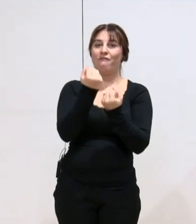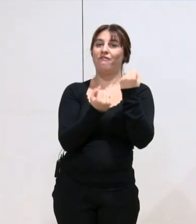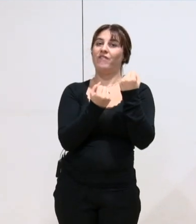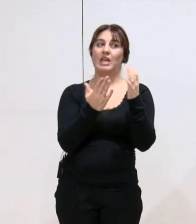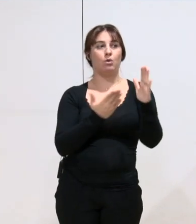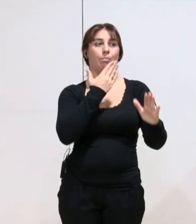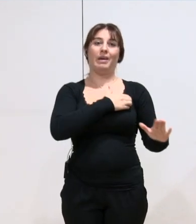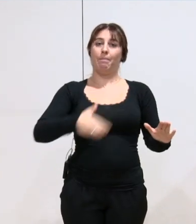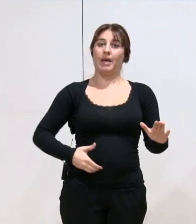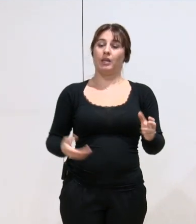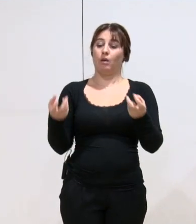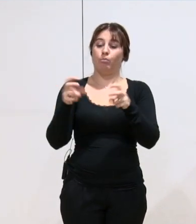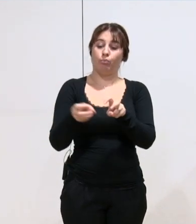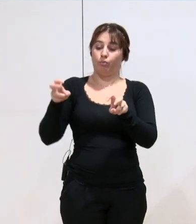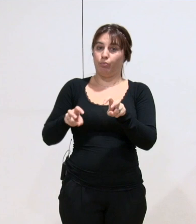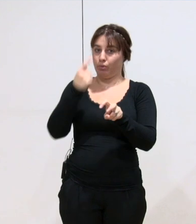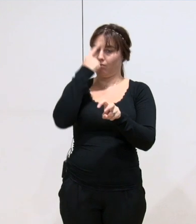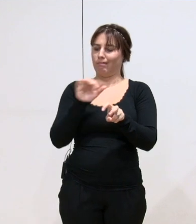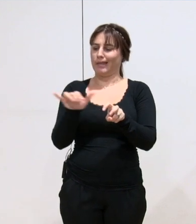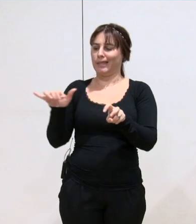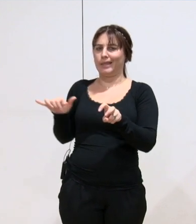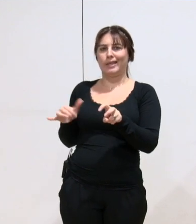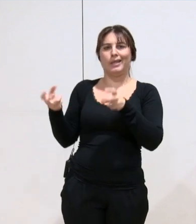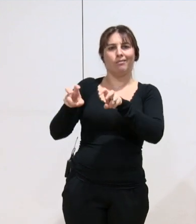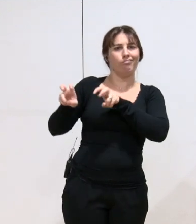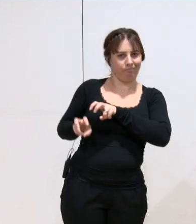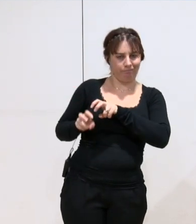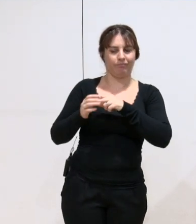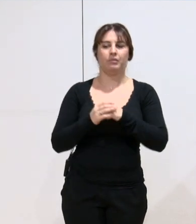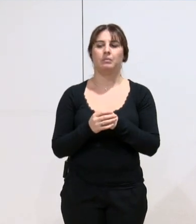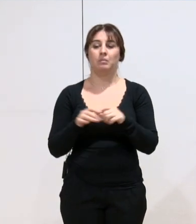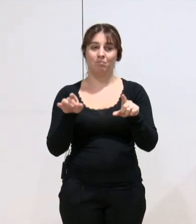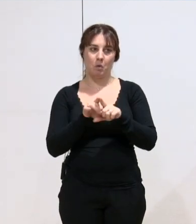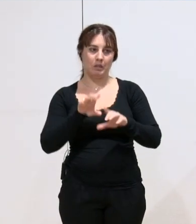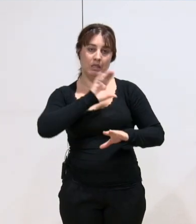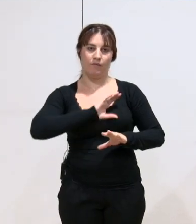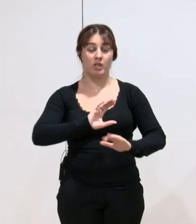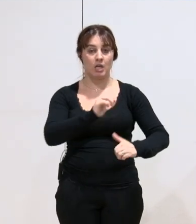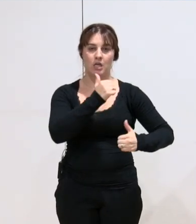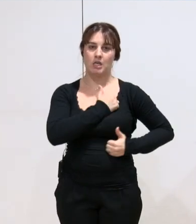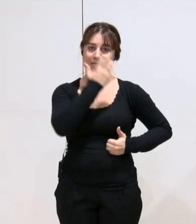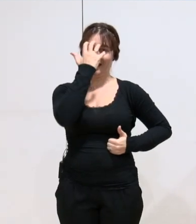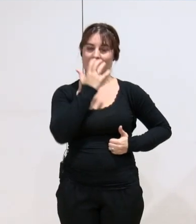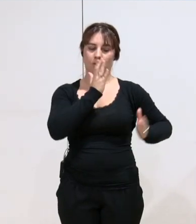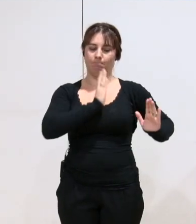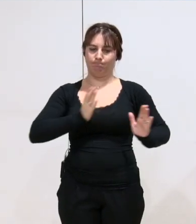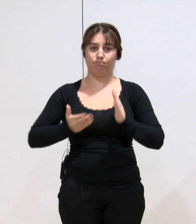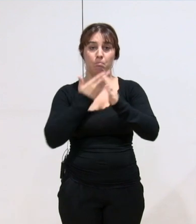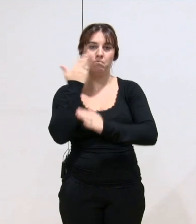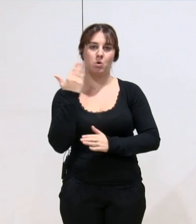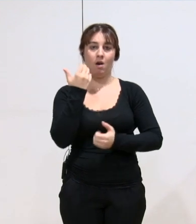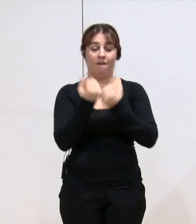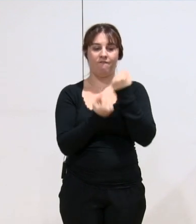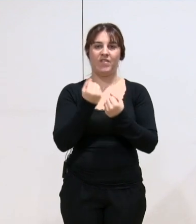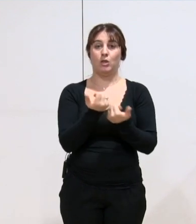de service. Et à ce propos, essayer d'avoir une plus grande rigueur dans l'utilisation des véhicules de service, de